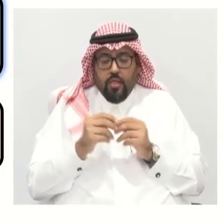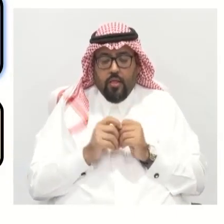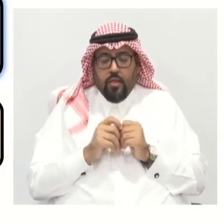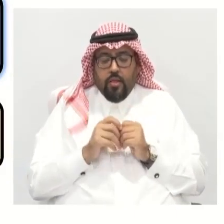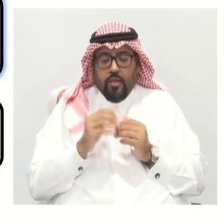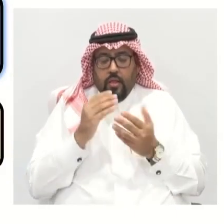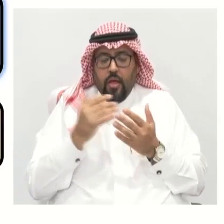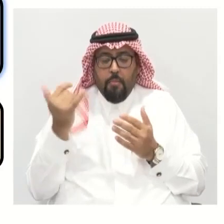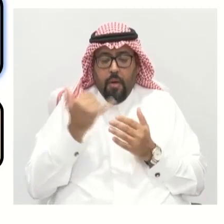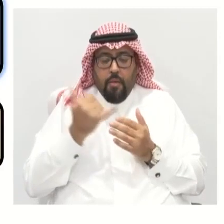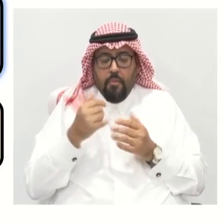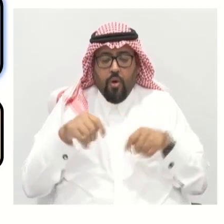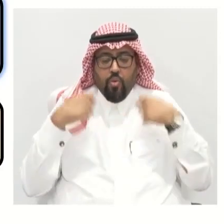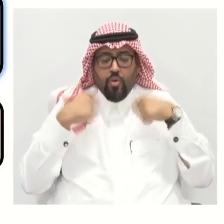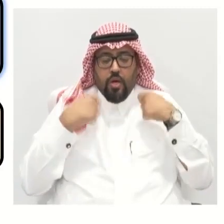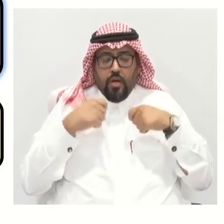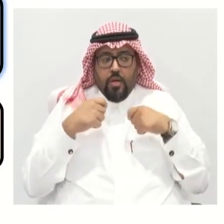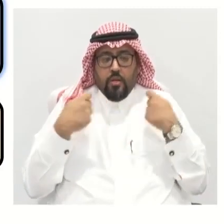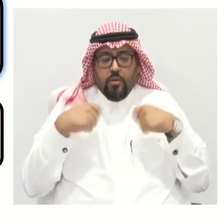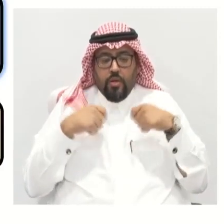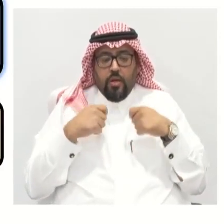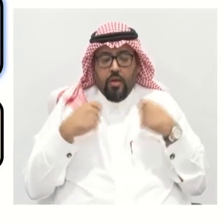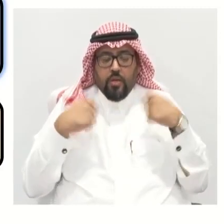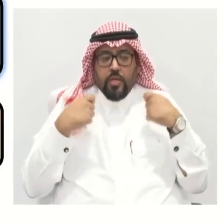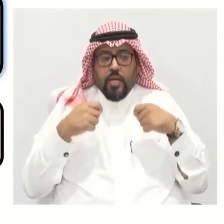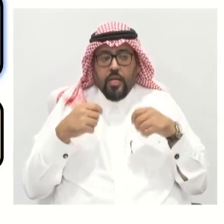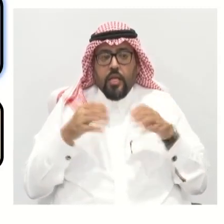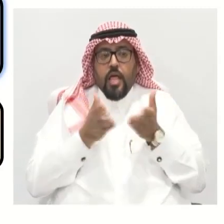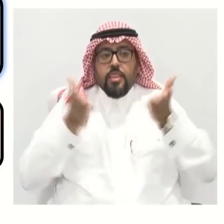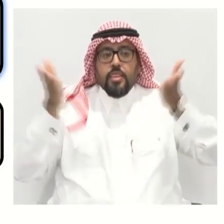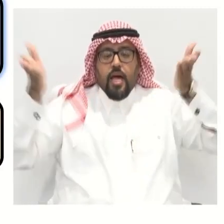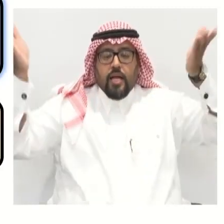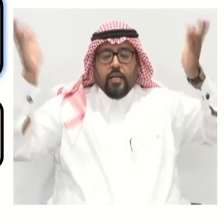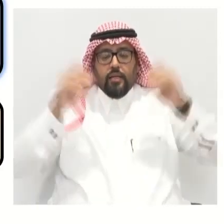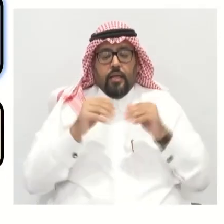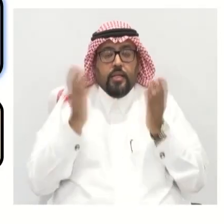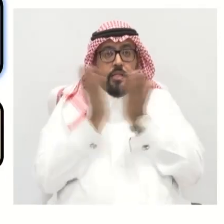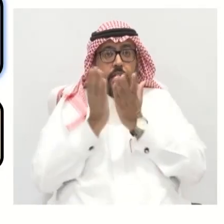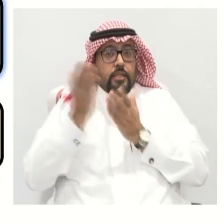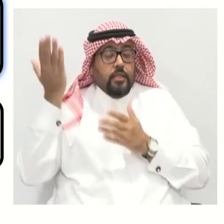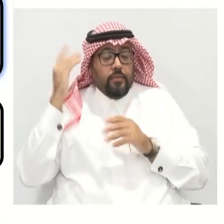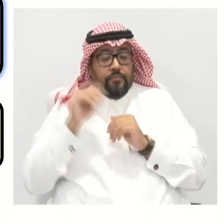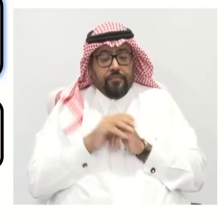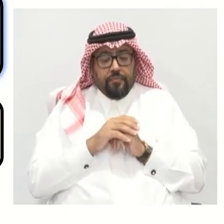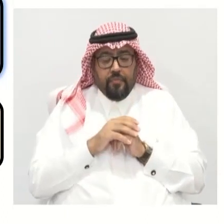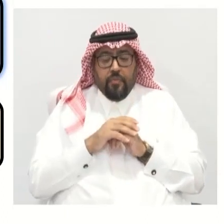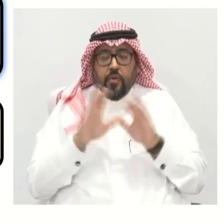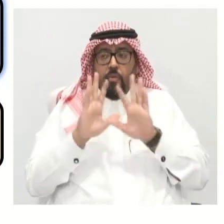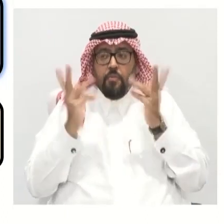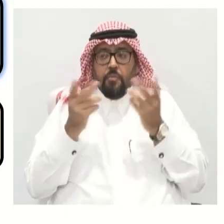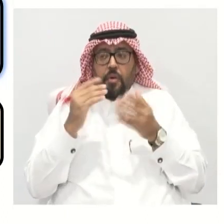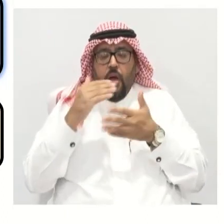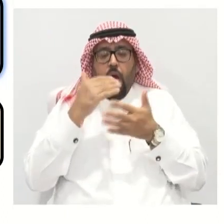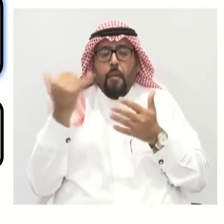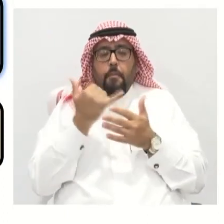عددي مهام وزاره الداخليه تعرفنا على وزاره الداخليه في درسنا السابق وقلنا لديها الكثير من